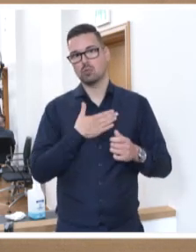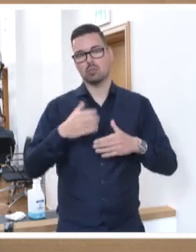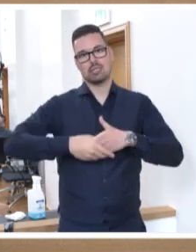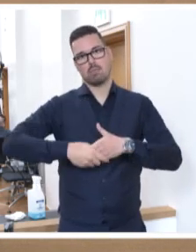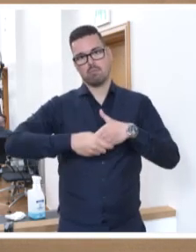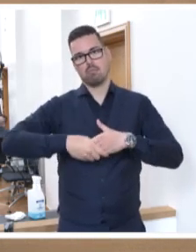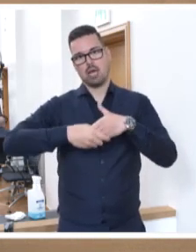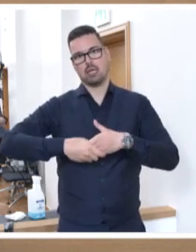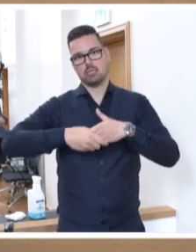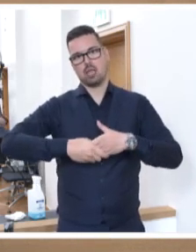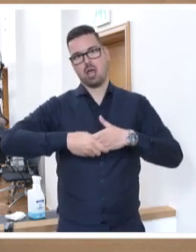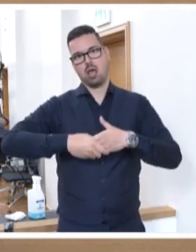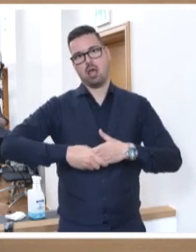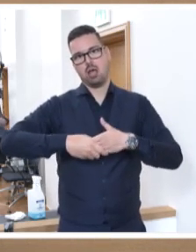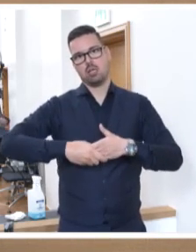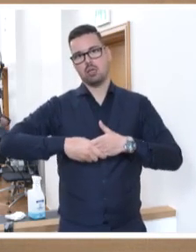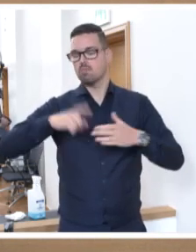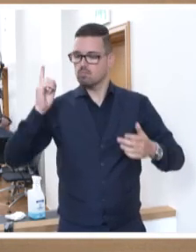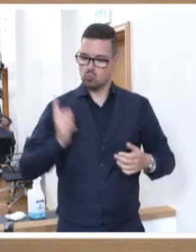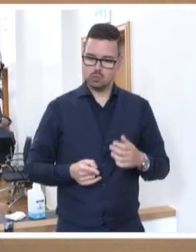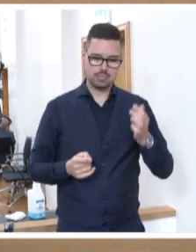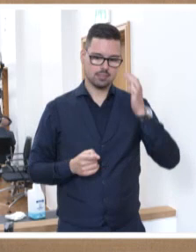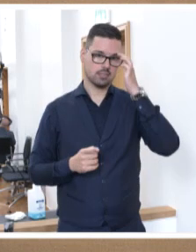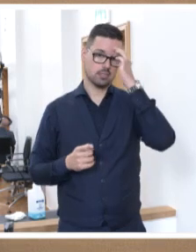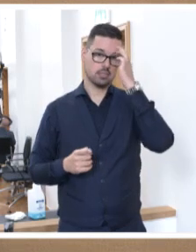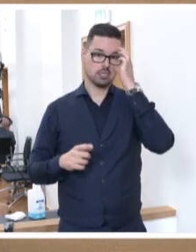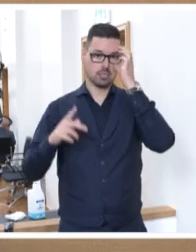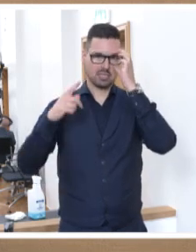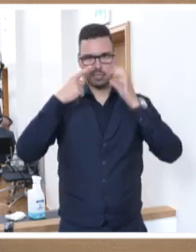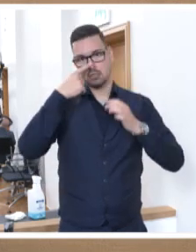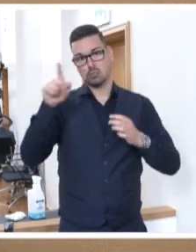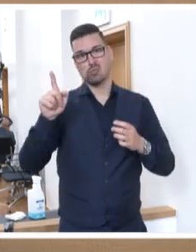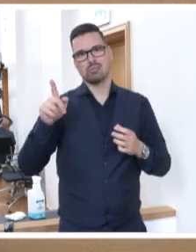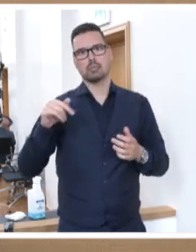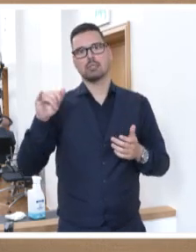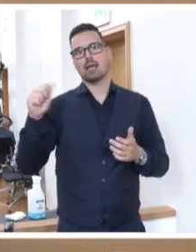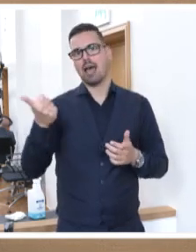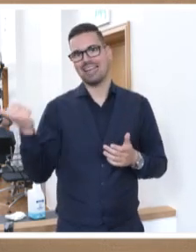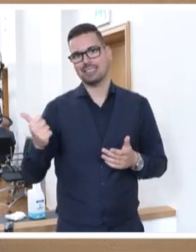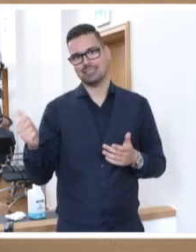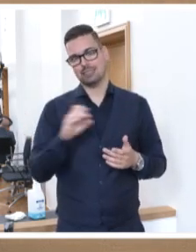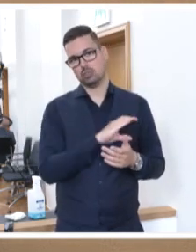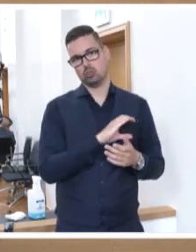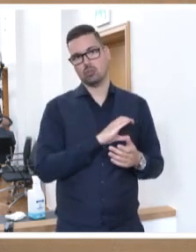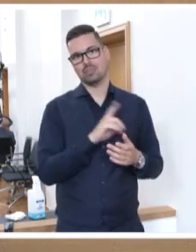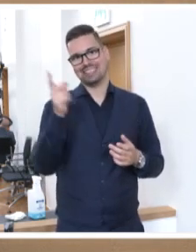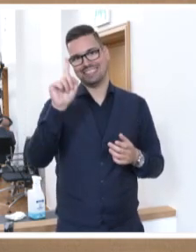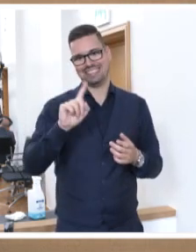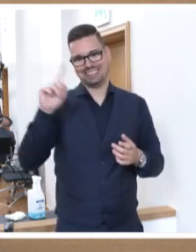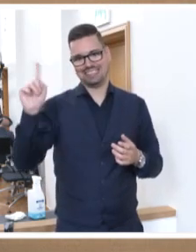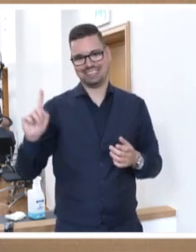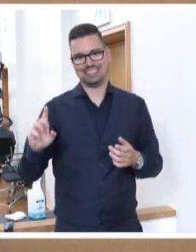Partnern ist dafür unerlässlich. Putins einzige Chance ist es, die Risse im